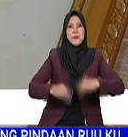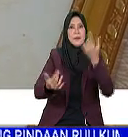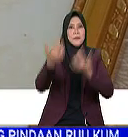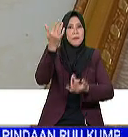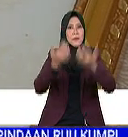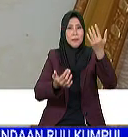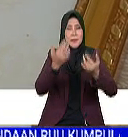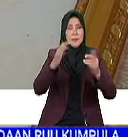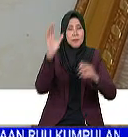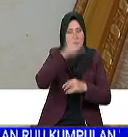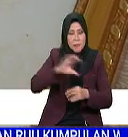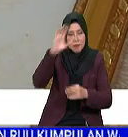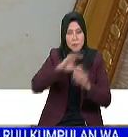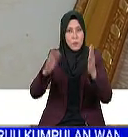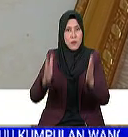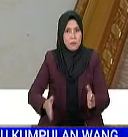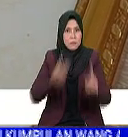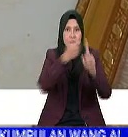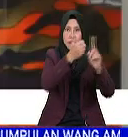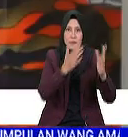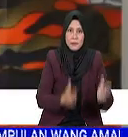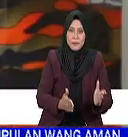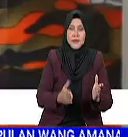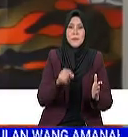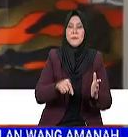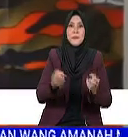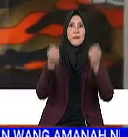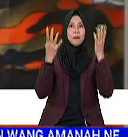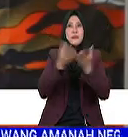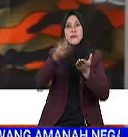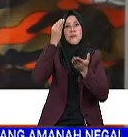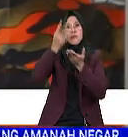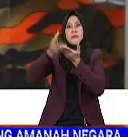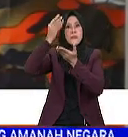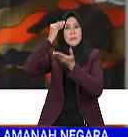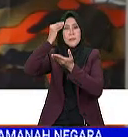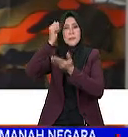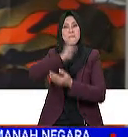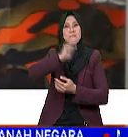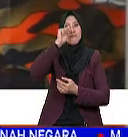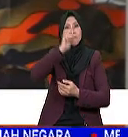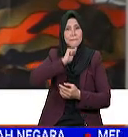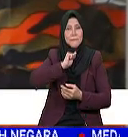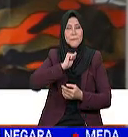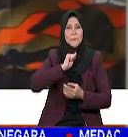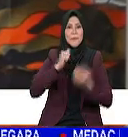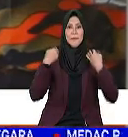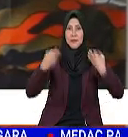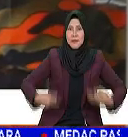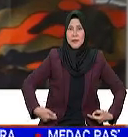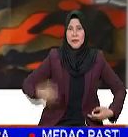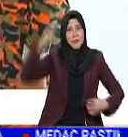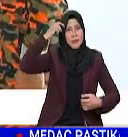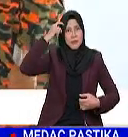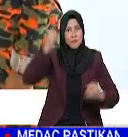mencari dan menyelamatkan bangsa banyak belajar tentang ah kesabaran dari segitu Jika